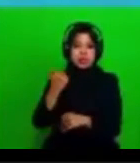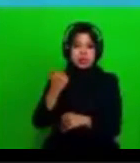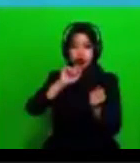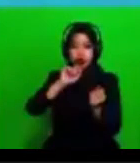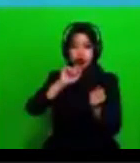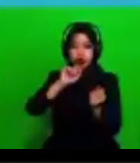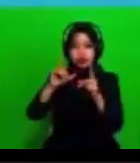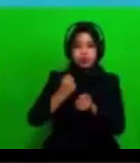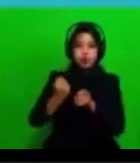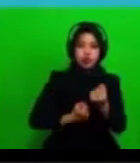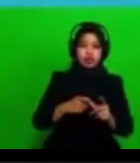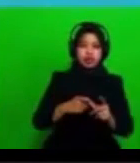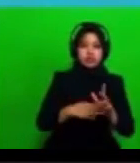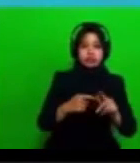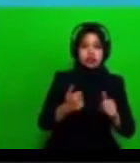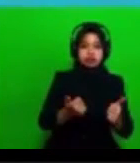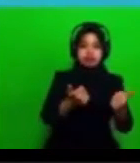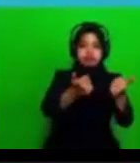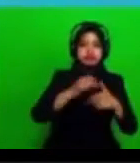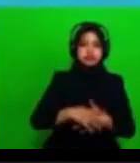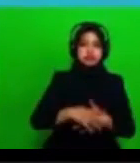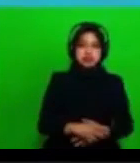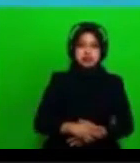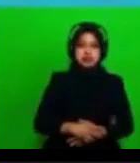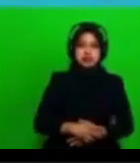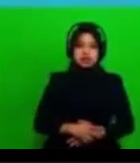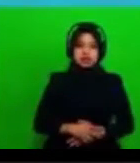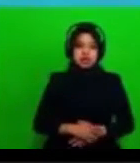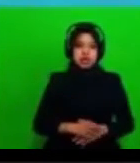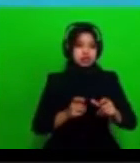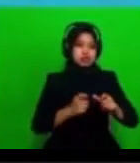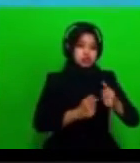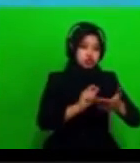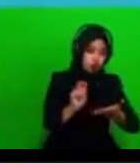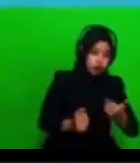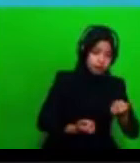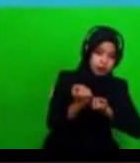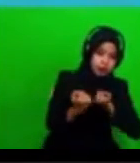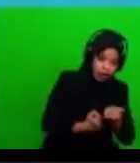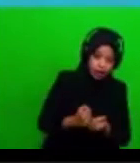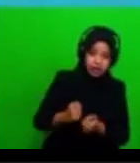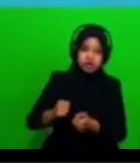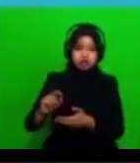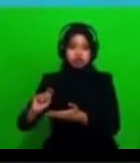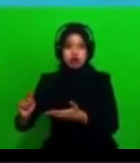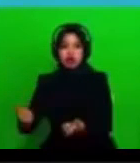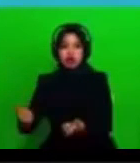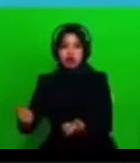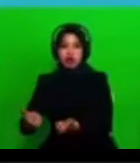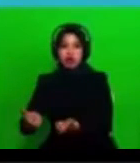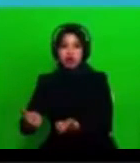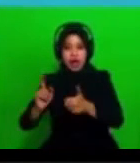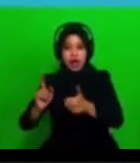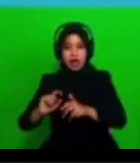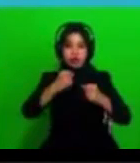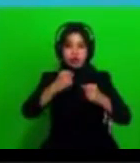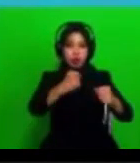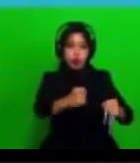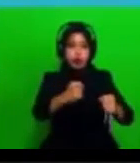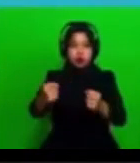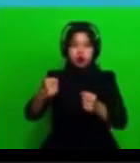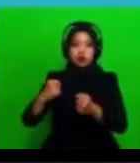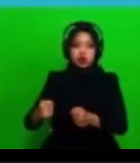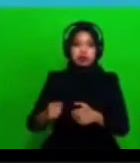tadi konsepnya sekolah penggerak dan SMK pusat keunggulan. Sekolah penggerak dan SMK pusat keunggulan. Ini kita perkuat